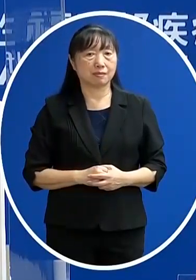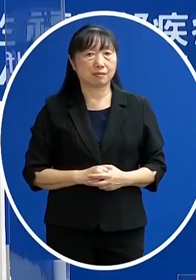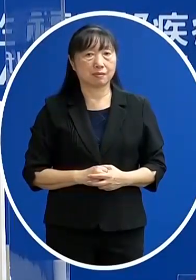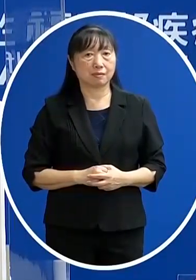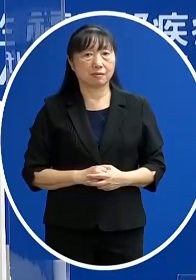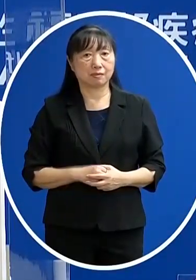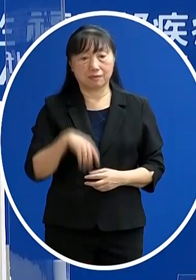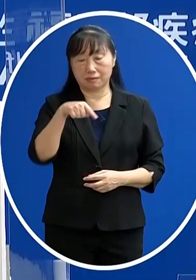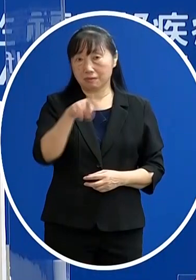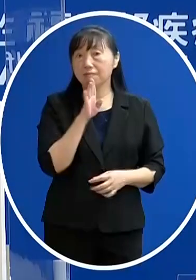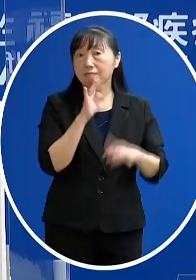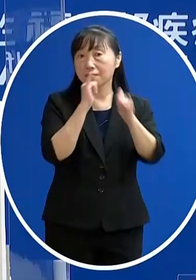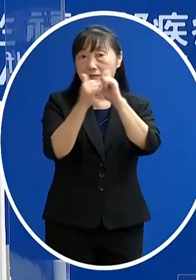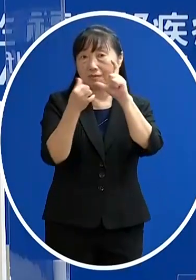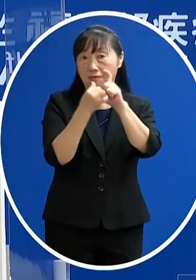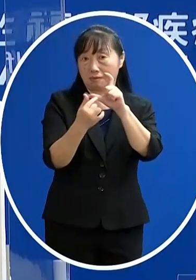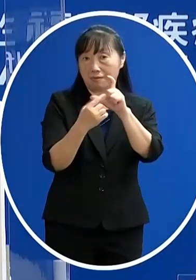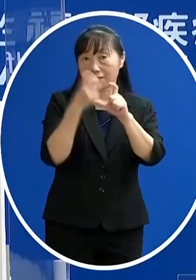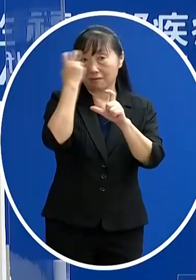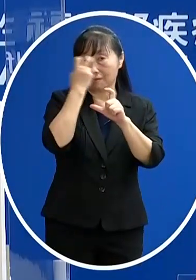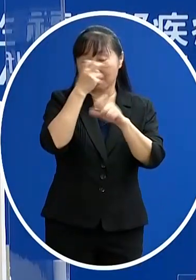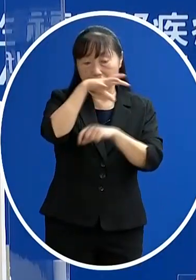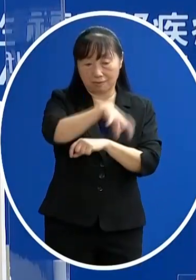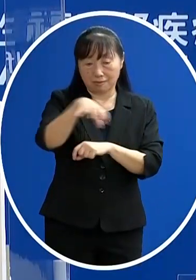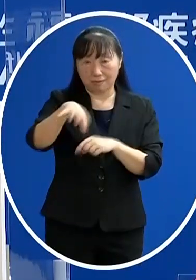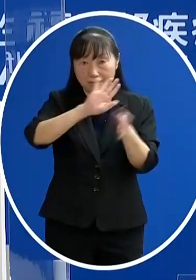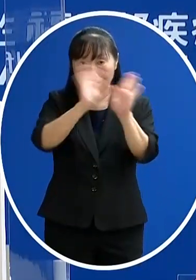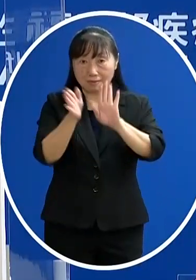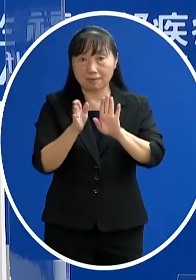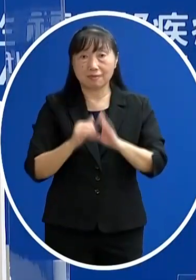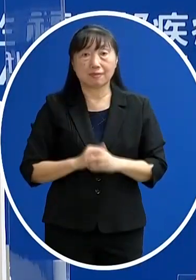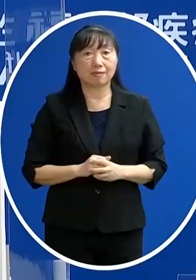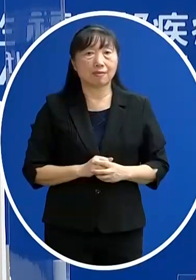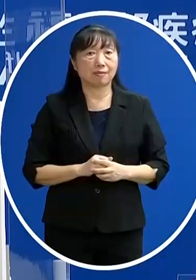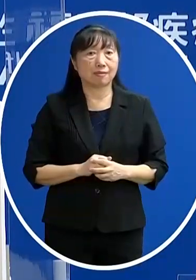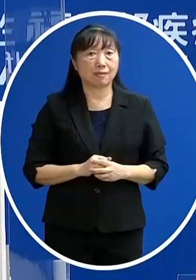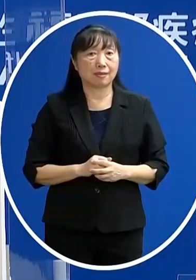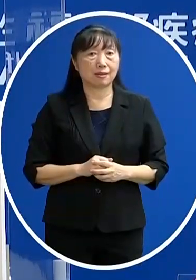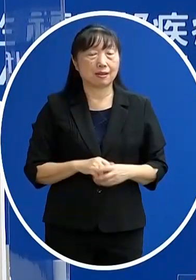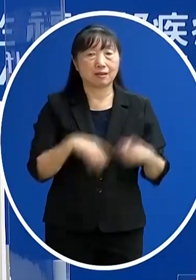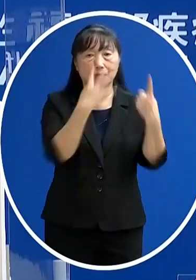那这是社区筛检站它的一个情况。那另外，